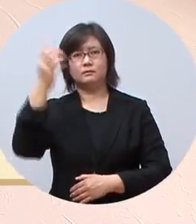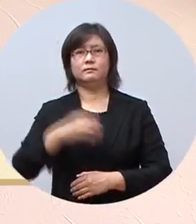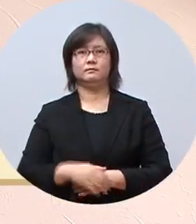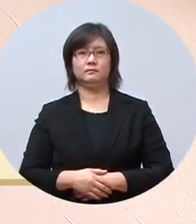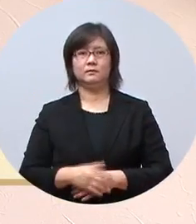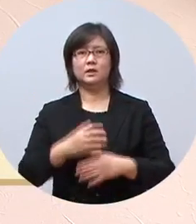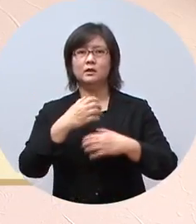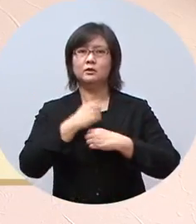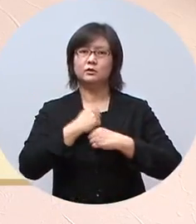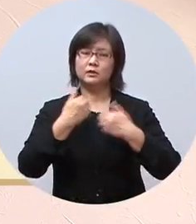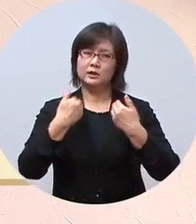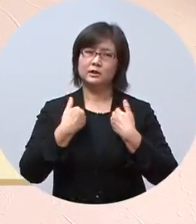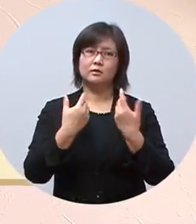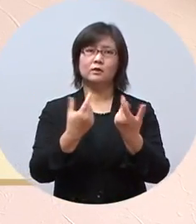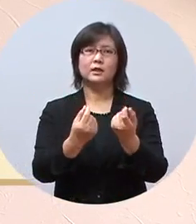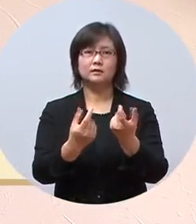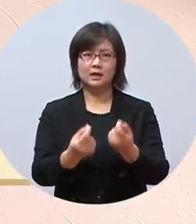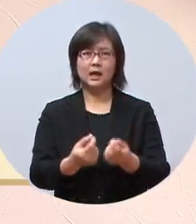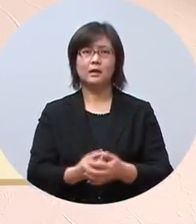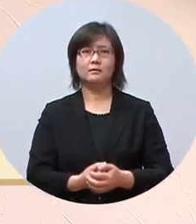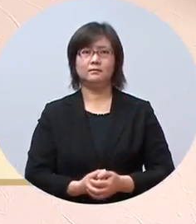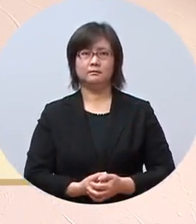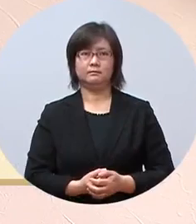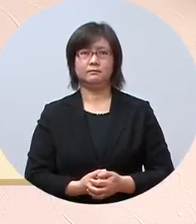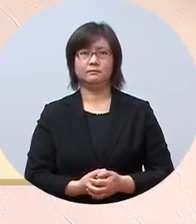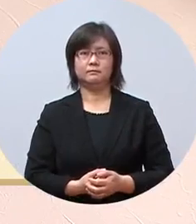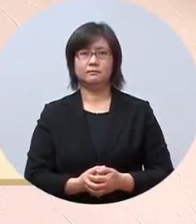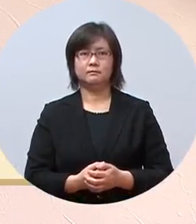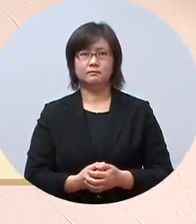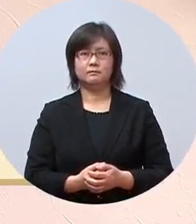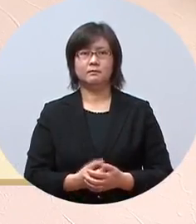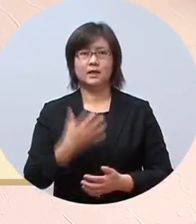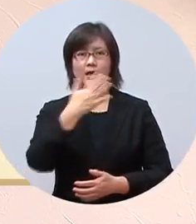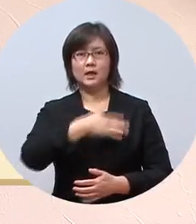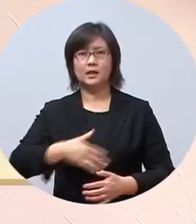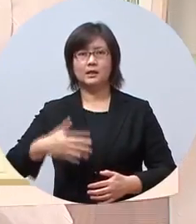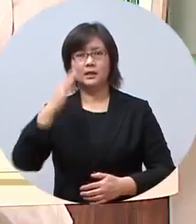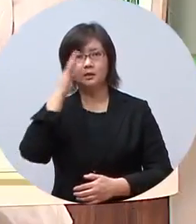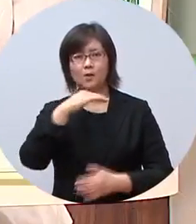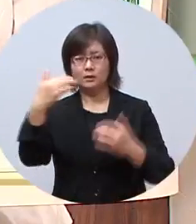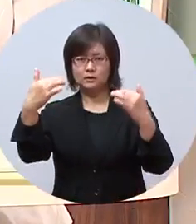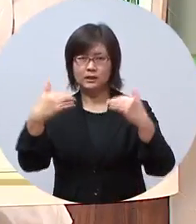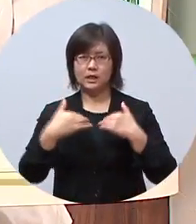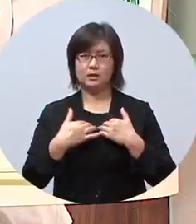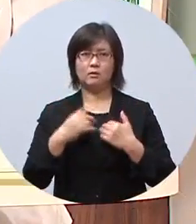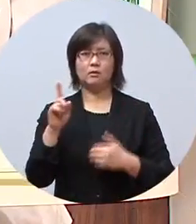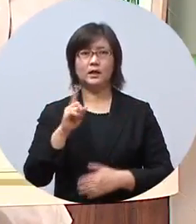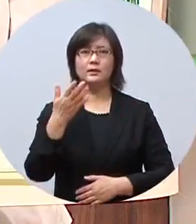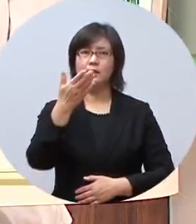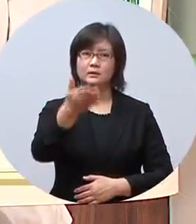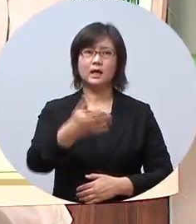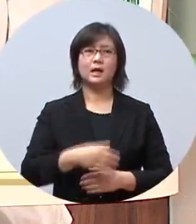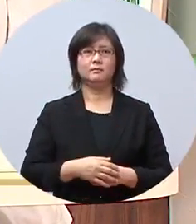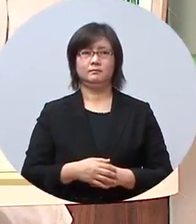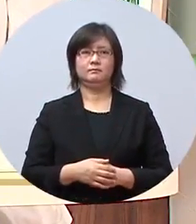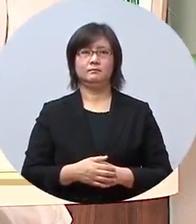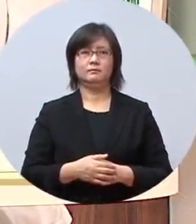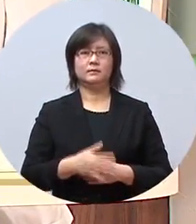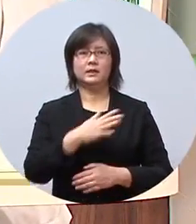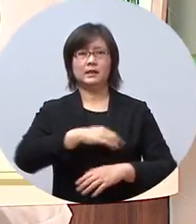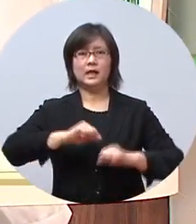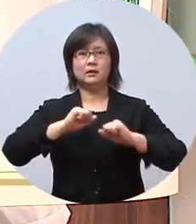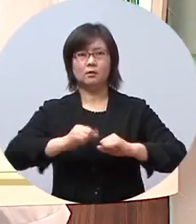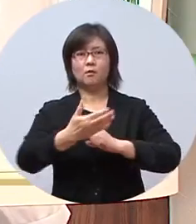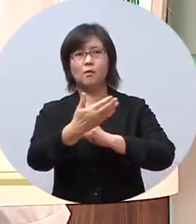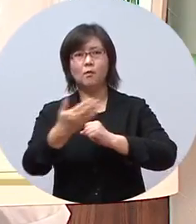ということですね。ではどのくらいの濃度になると体に悪影響を及ぼすんでしょうか。 人の健康を保護する上で維